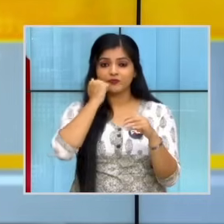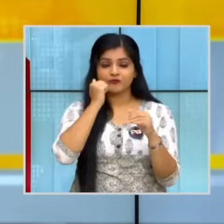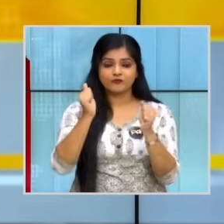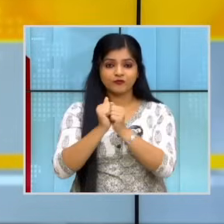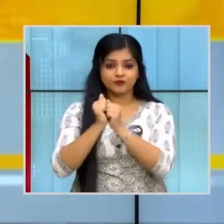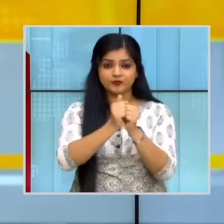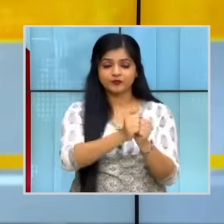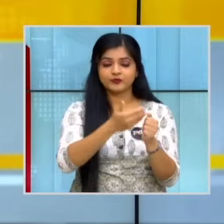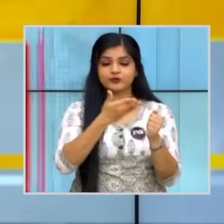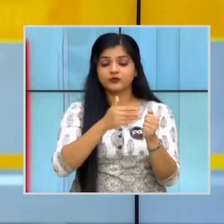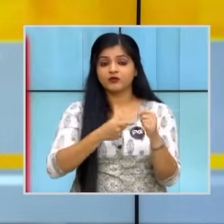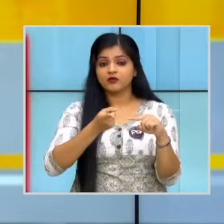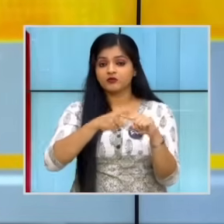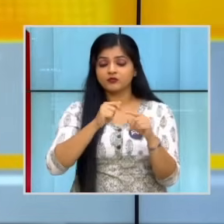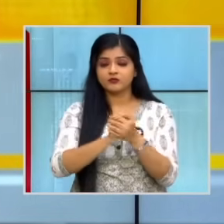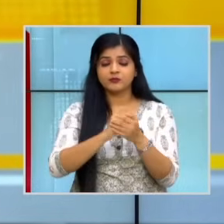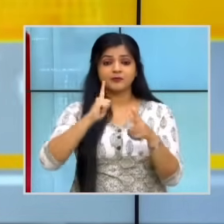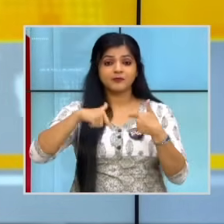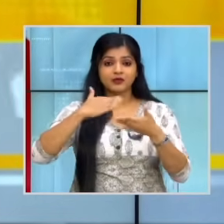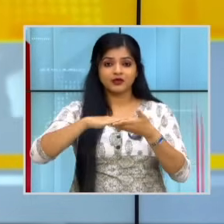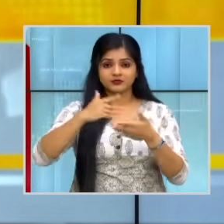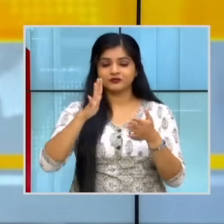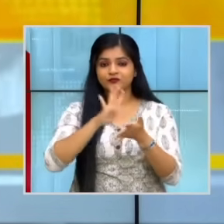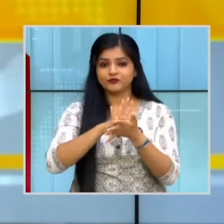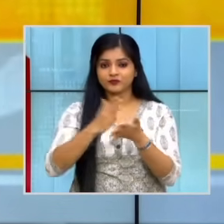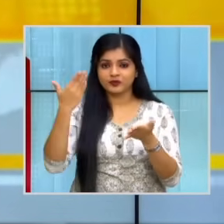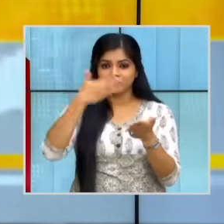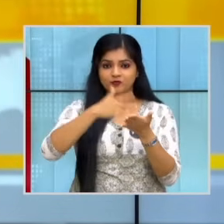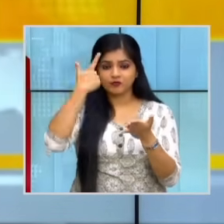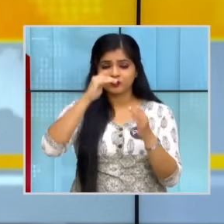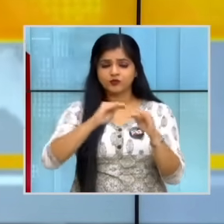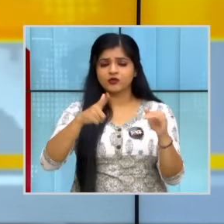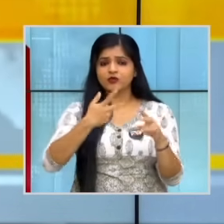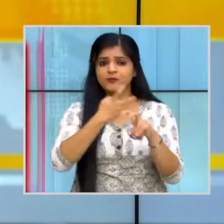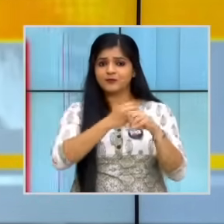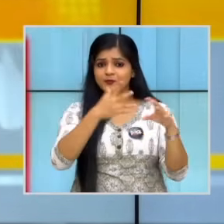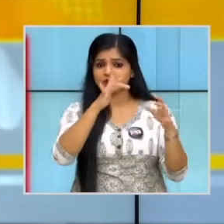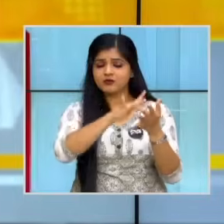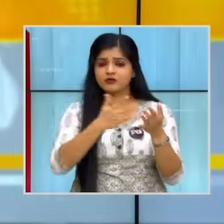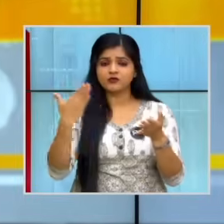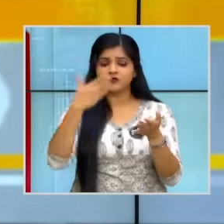ഷഹദ് റഹ്മാൻ മലപ്പുറത്ത് നിന്ന് ചേരുന്നു. ഷഹദ്, കല്യാണത്തിൽ പങ്കെടുക്കാൻ എത്തിയ കുട്ടികളാണ്. എങ്ങനെയാണ് ഇവർ പാറമടയിൽ